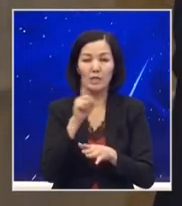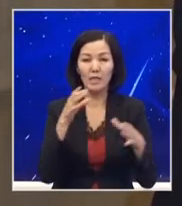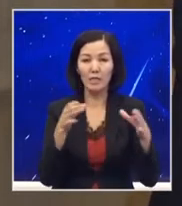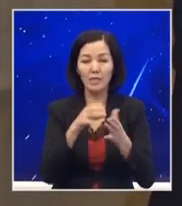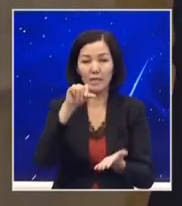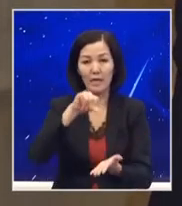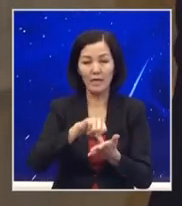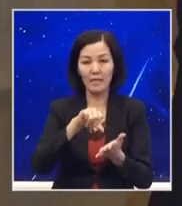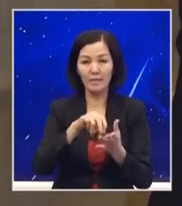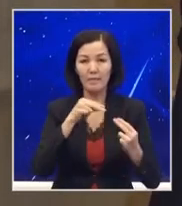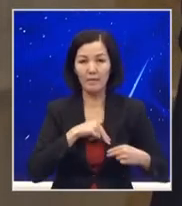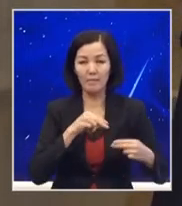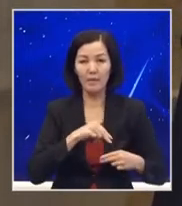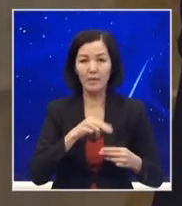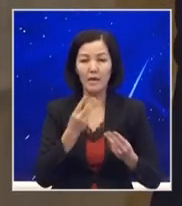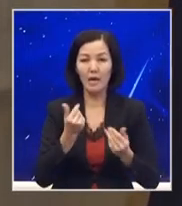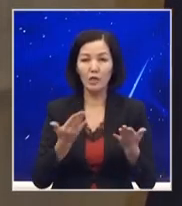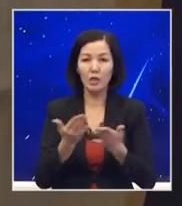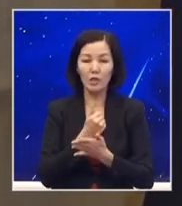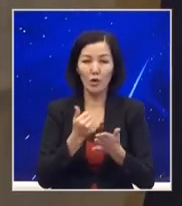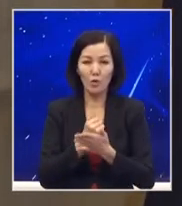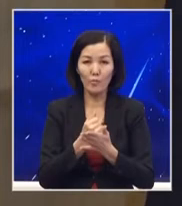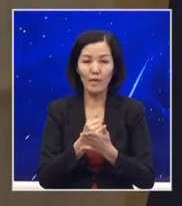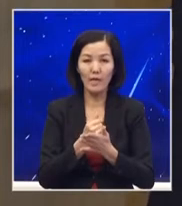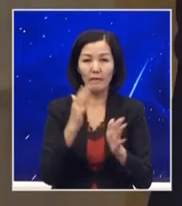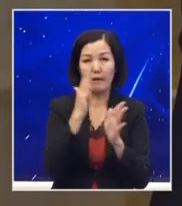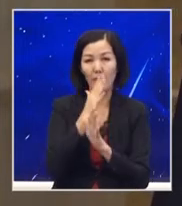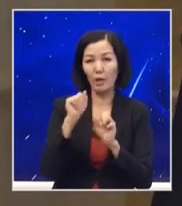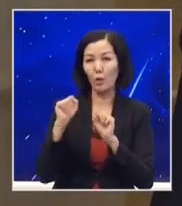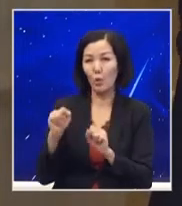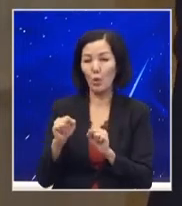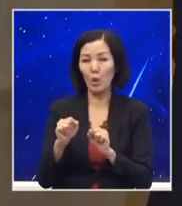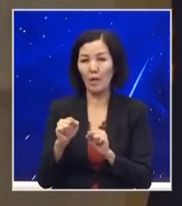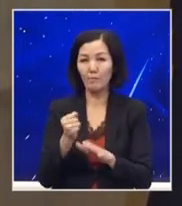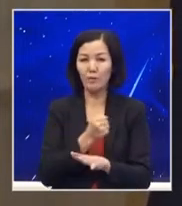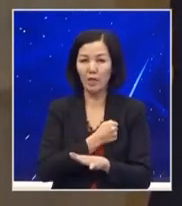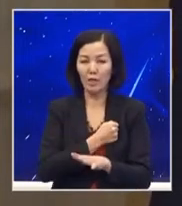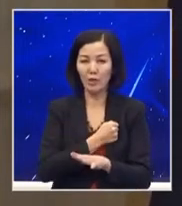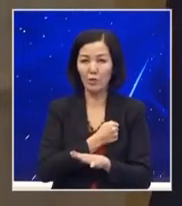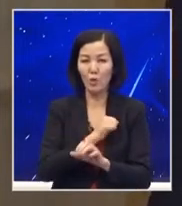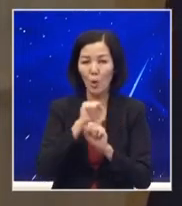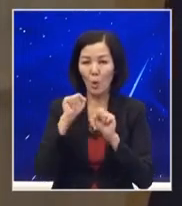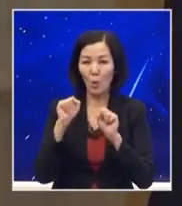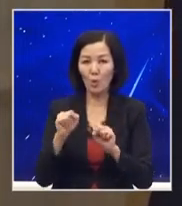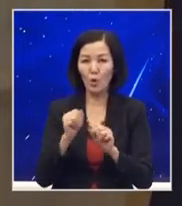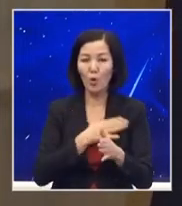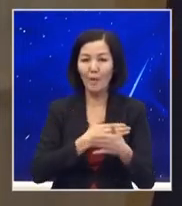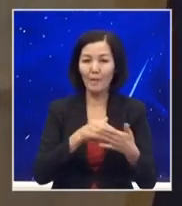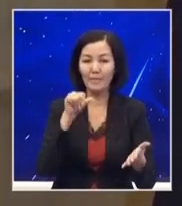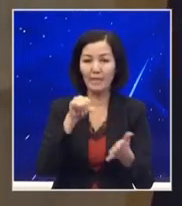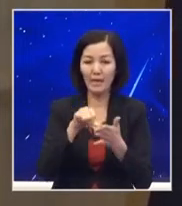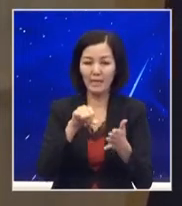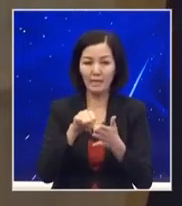жүріп, соның қыр-сырын түсініп, және де мына экологияға жанашу деген сияқты бар шаралар болады, соларға белсене қатысып, оның